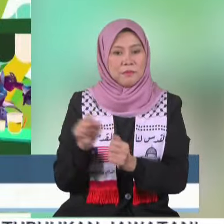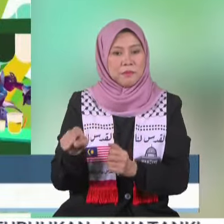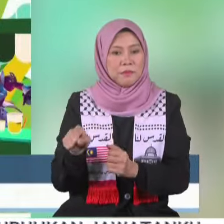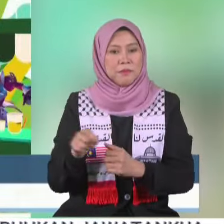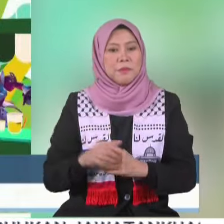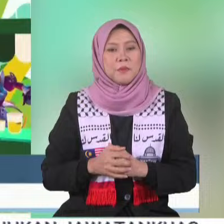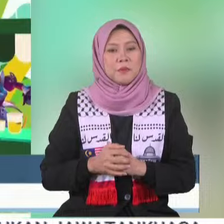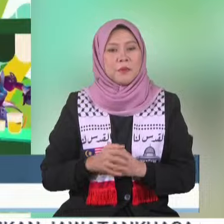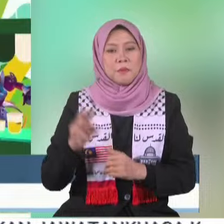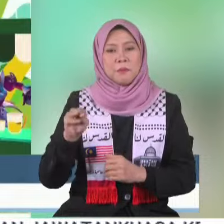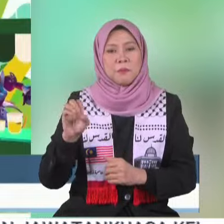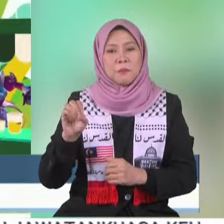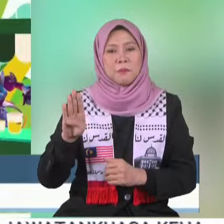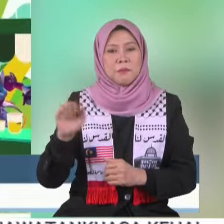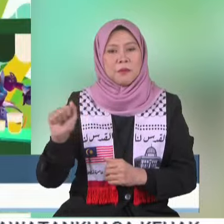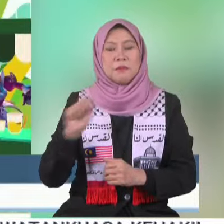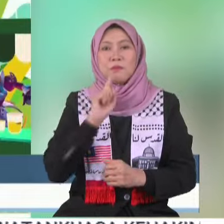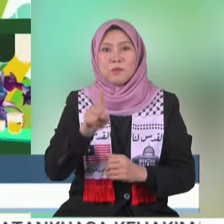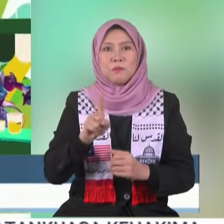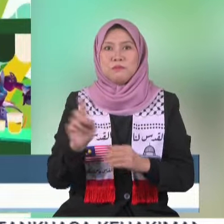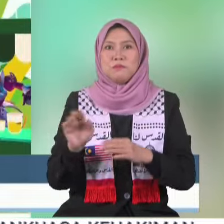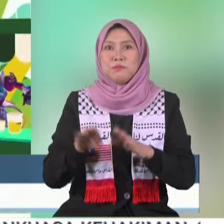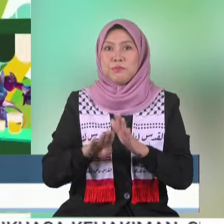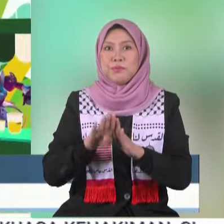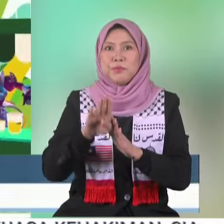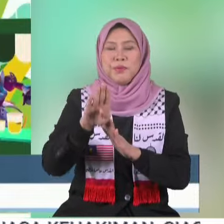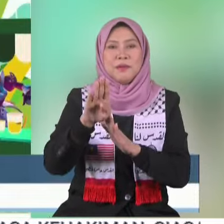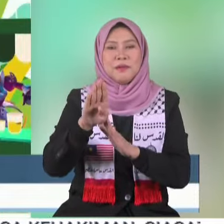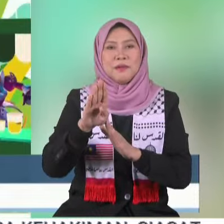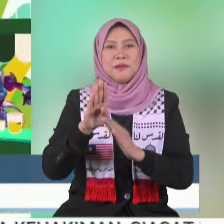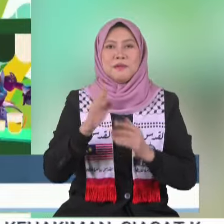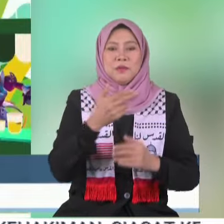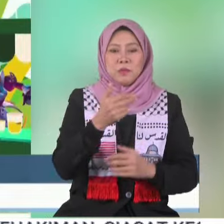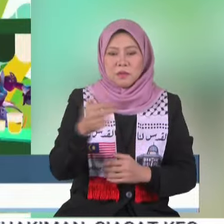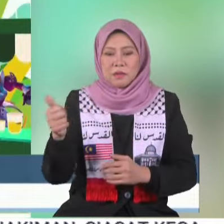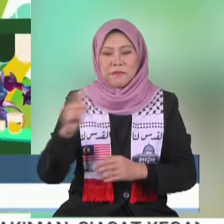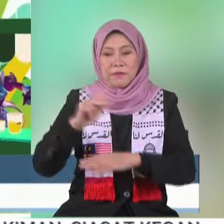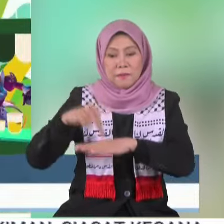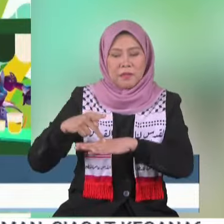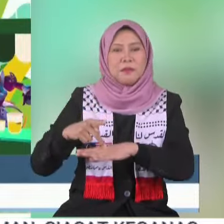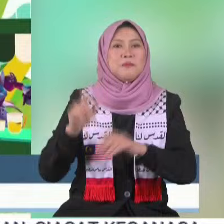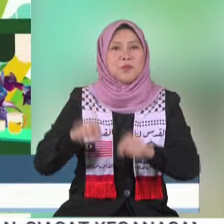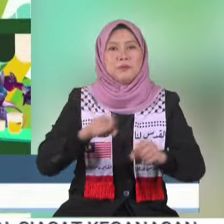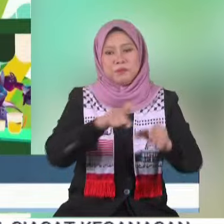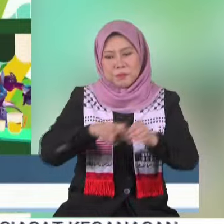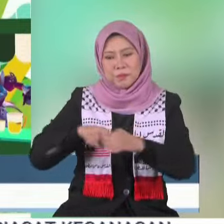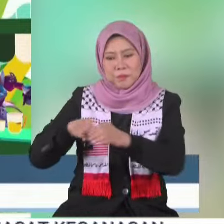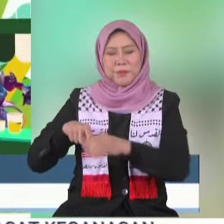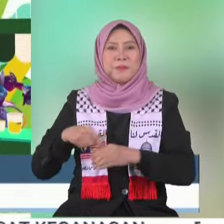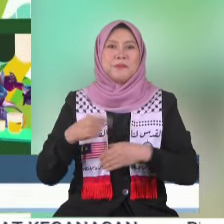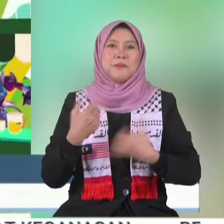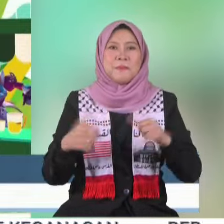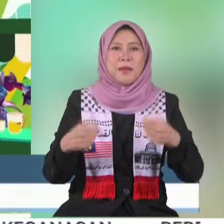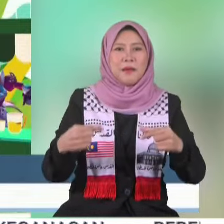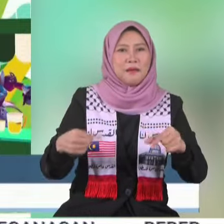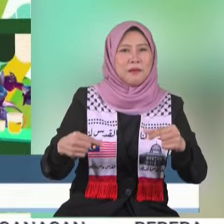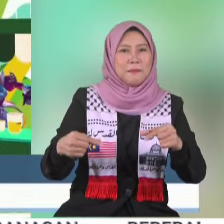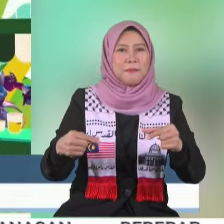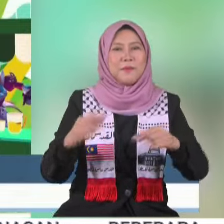battle arena MOBA yang berkembang pesat di Malaysia, Indonesia dan Filipina, pastinya akan menarik lebih ramai peminat permainan dalam